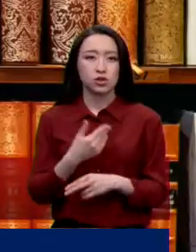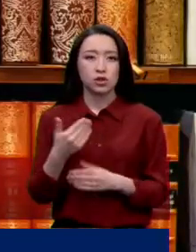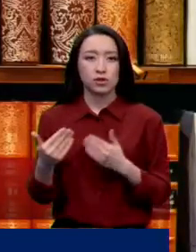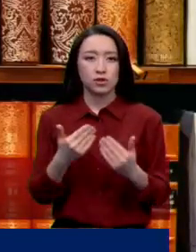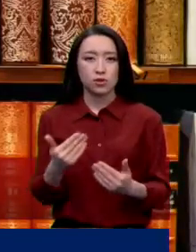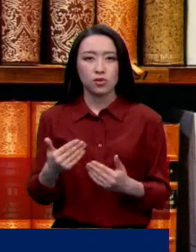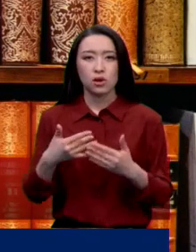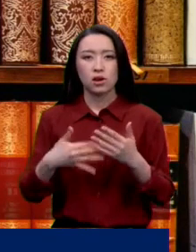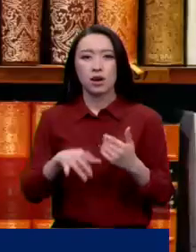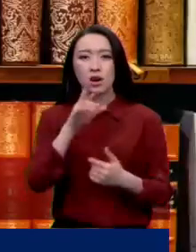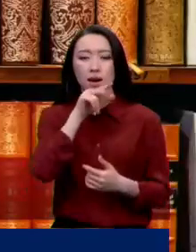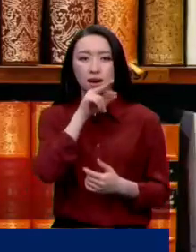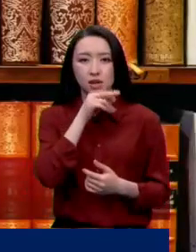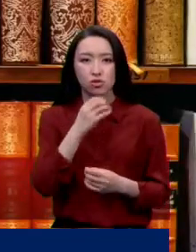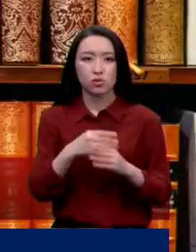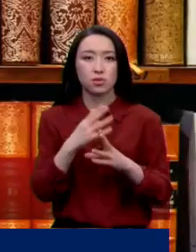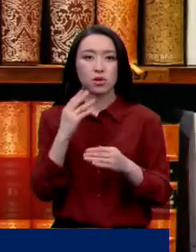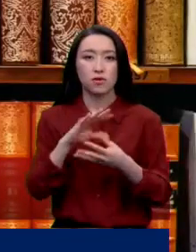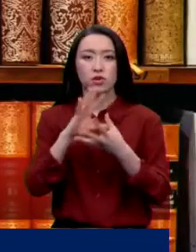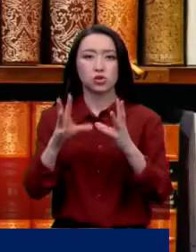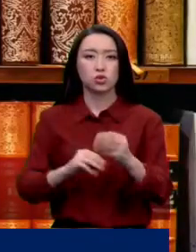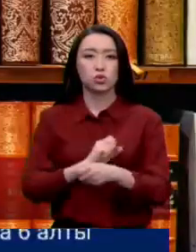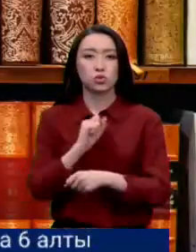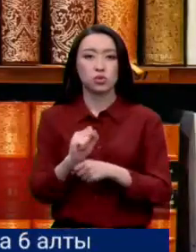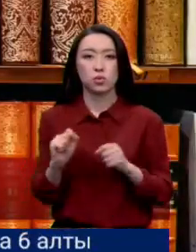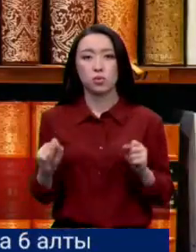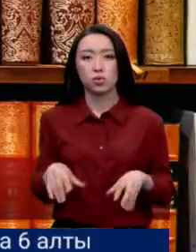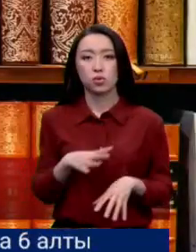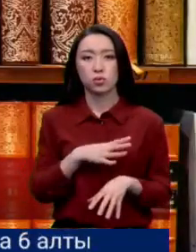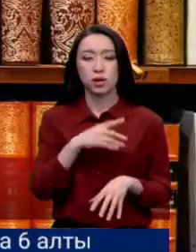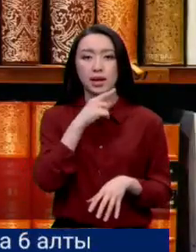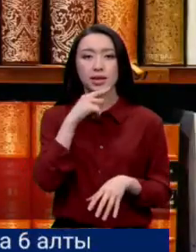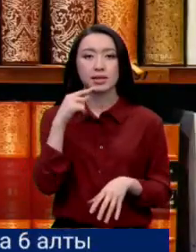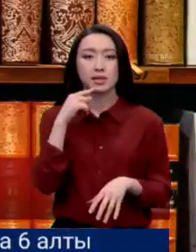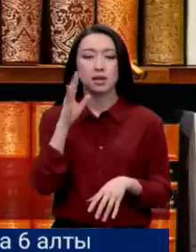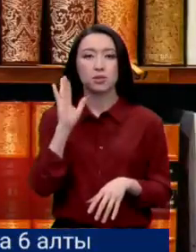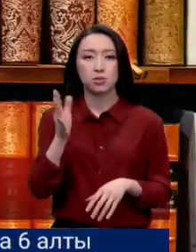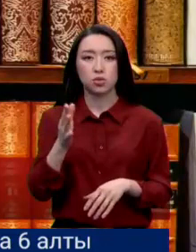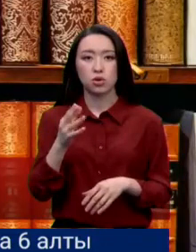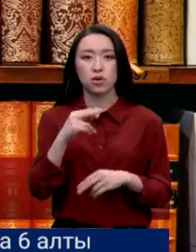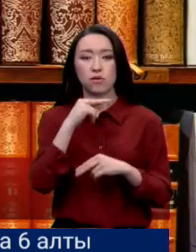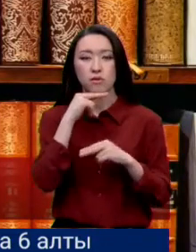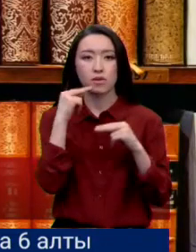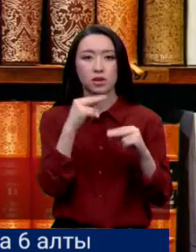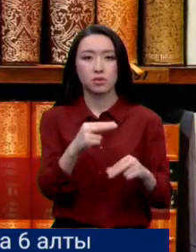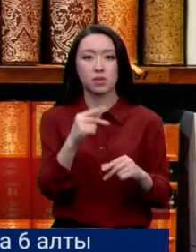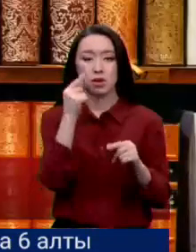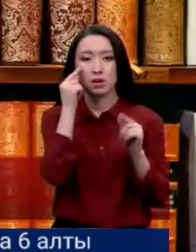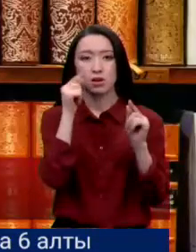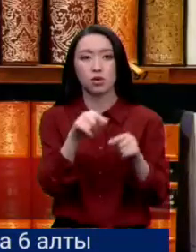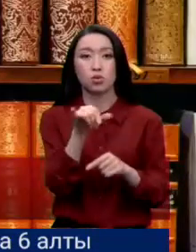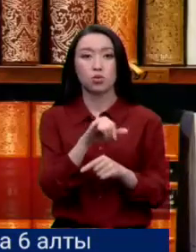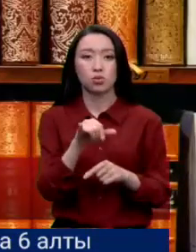небольшого количества корейских машин, практически все остановилось. Возможно, россияне обратят свои глаза и кошельки как раз-таки